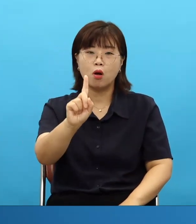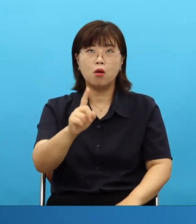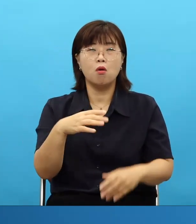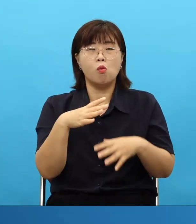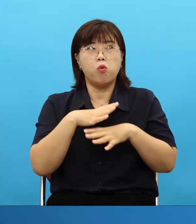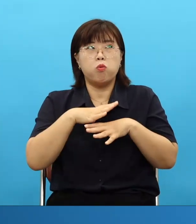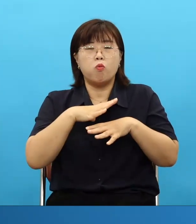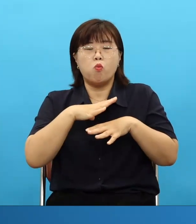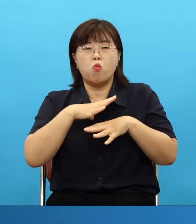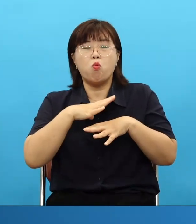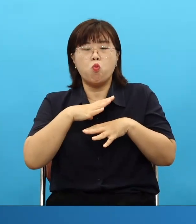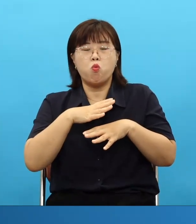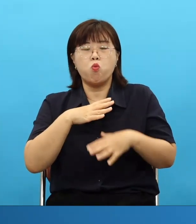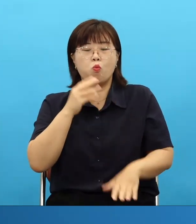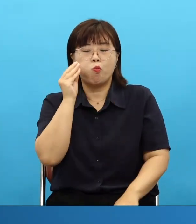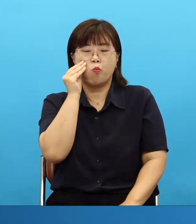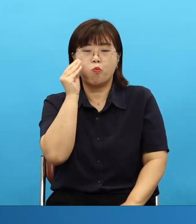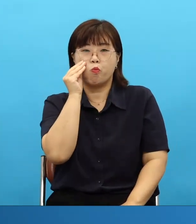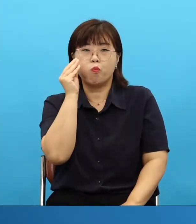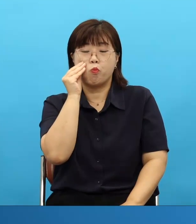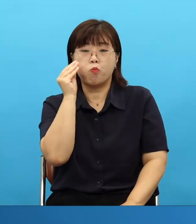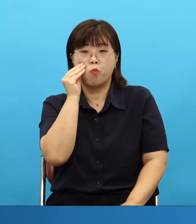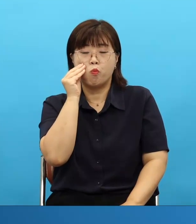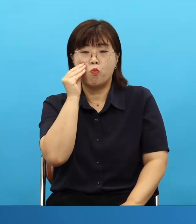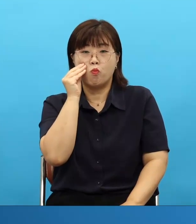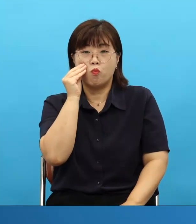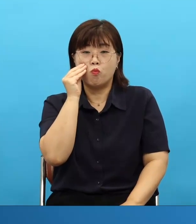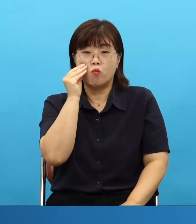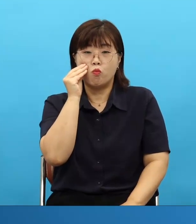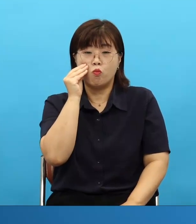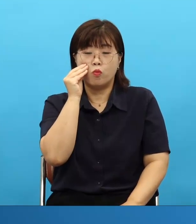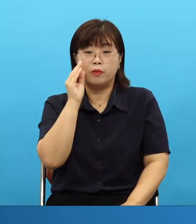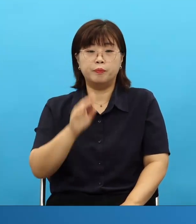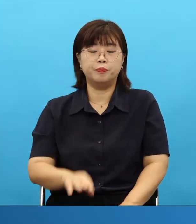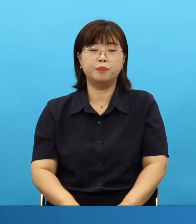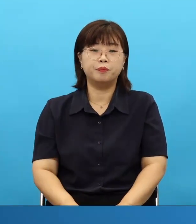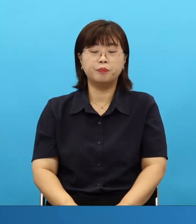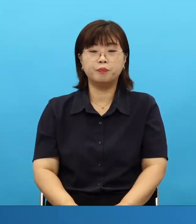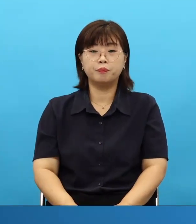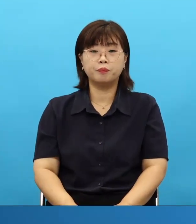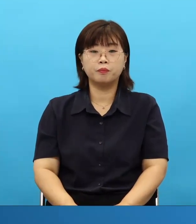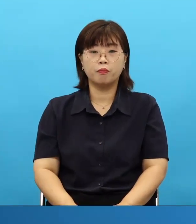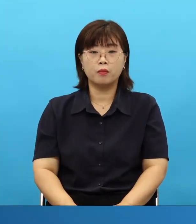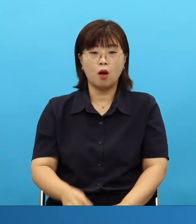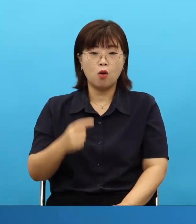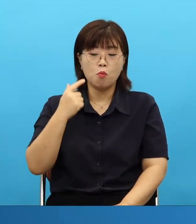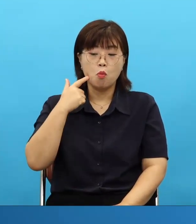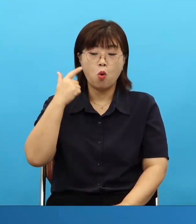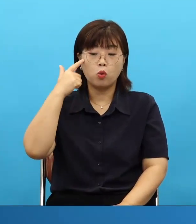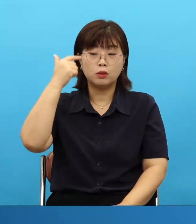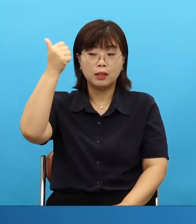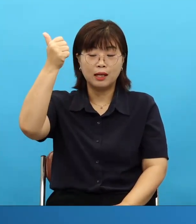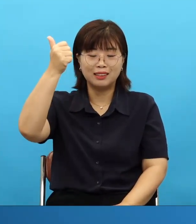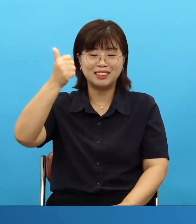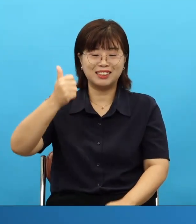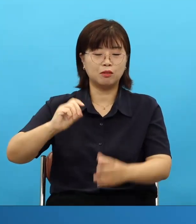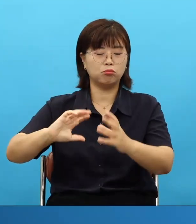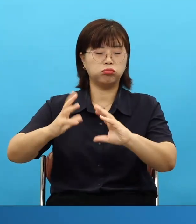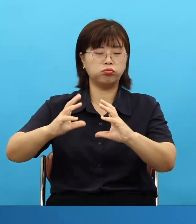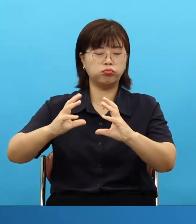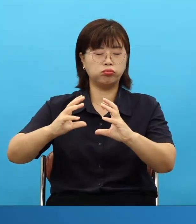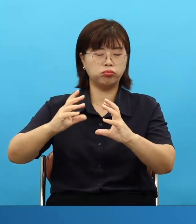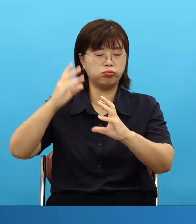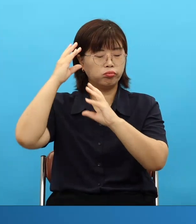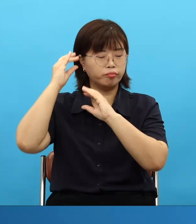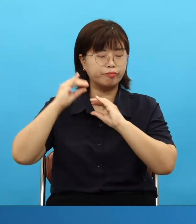afraid. 이래가지고 목사들이 모여가지고 결의했다니까요. And that's why the pastors came together and